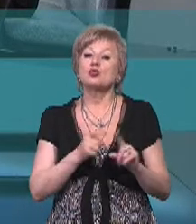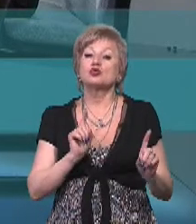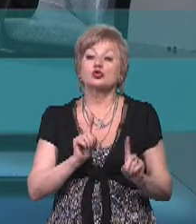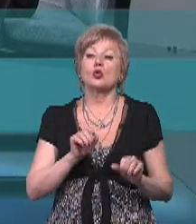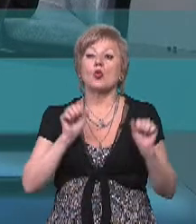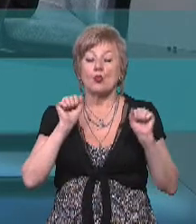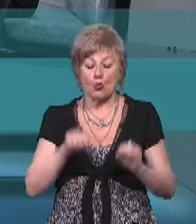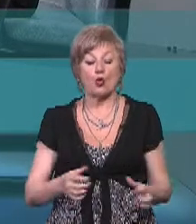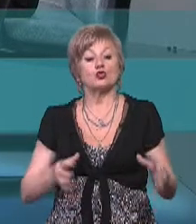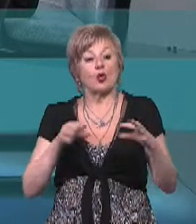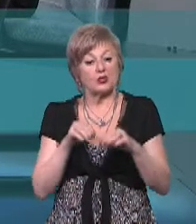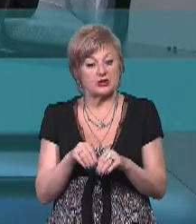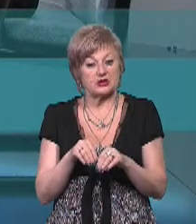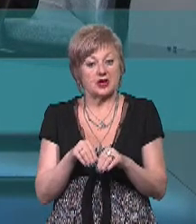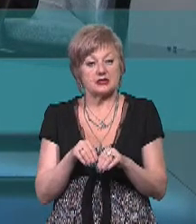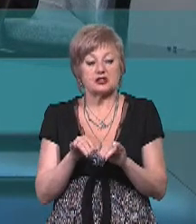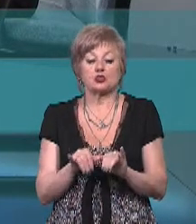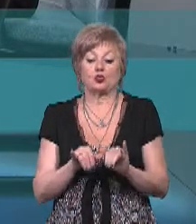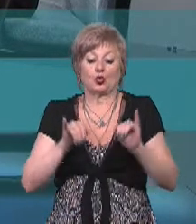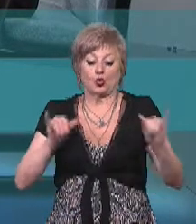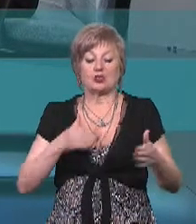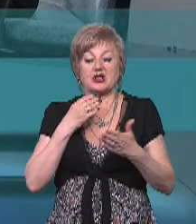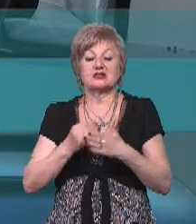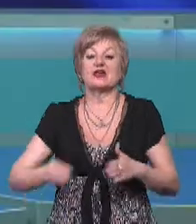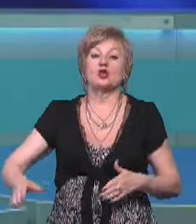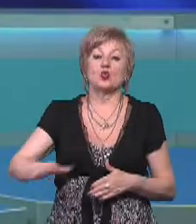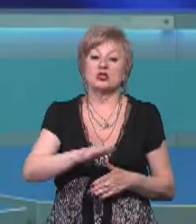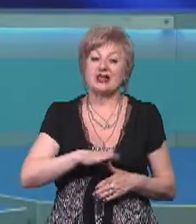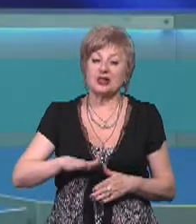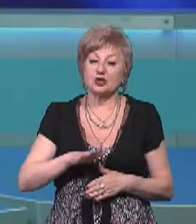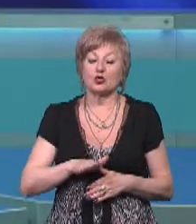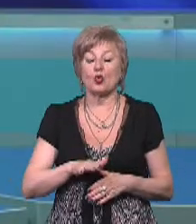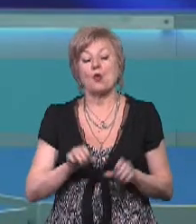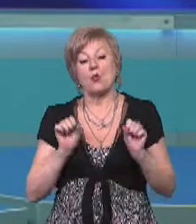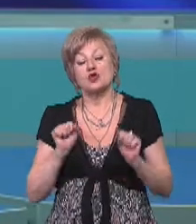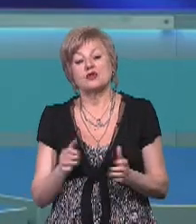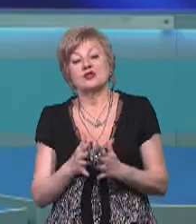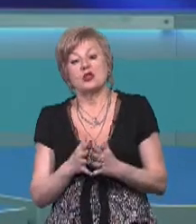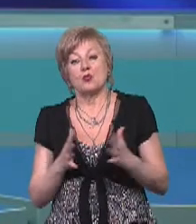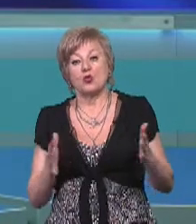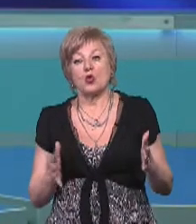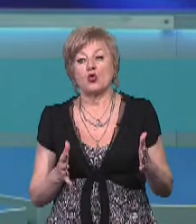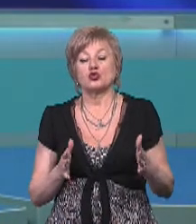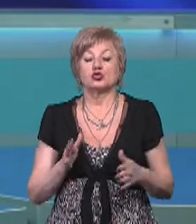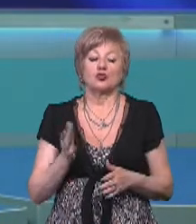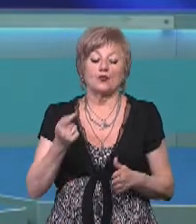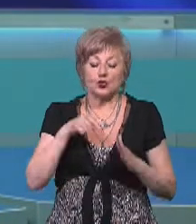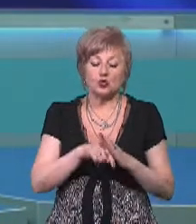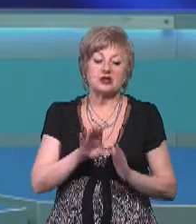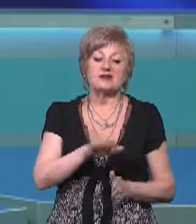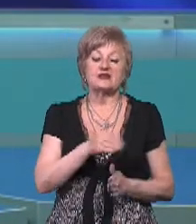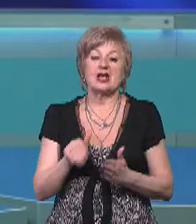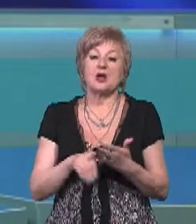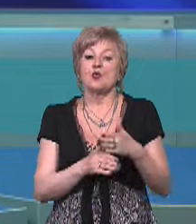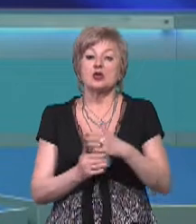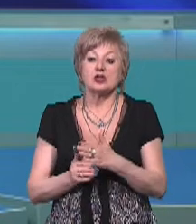вони можуть об'єднатися, укрупнити свою територію, більше можливостей для взаємодії внутрішньої.